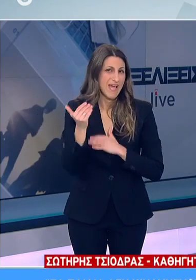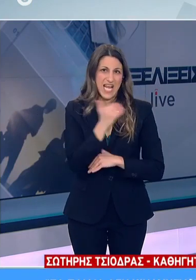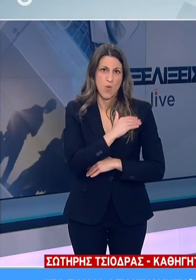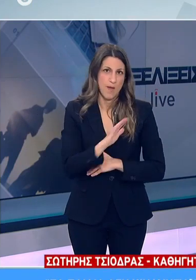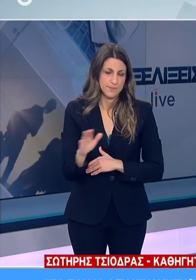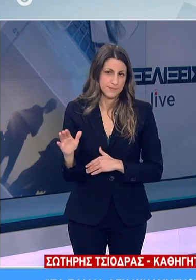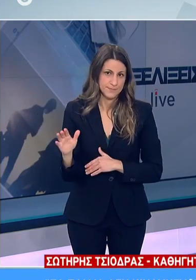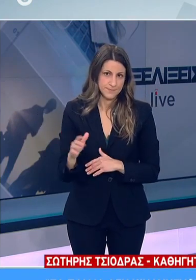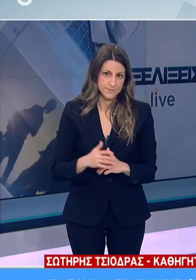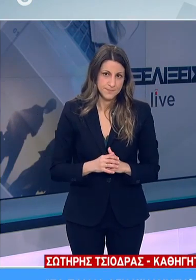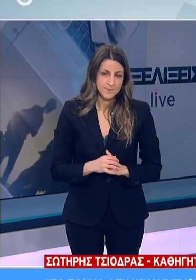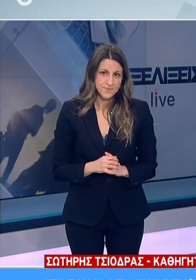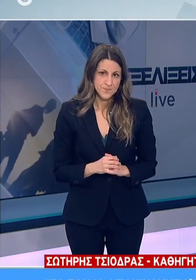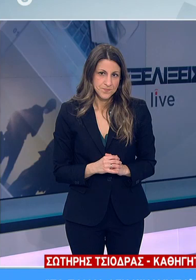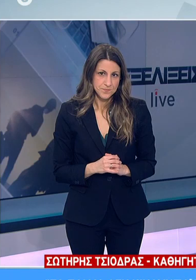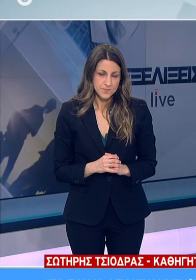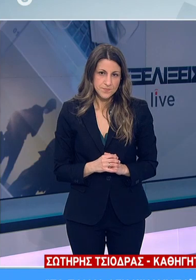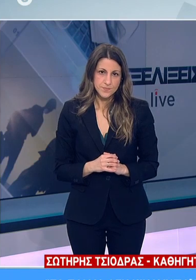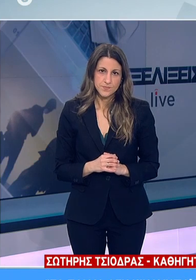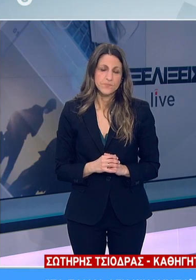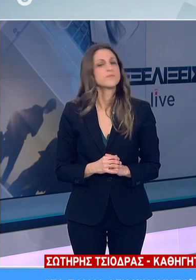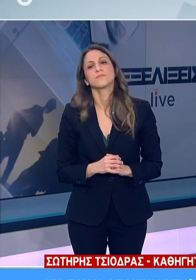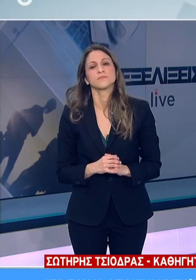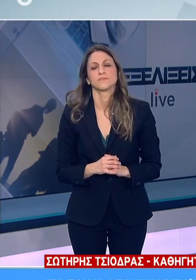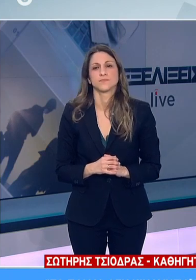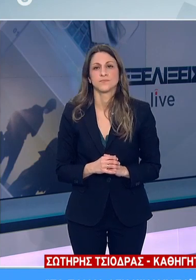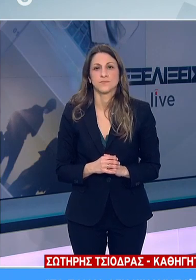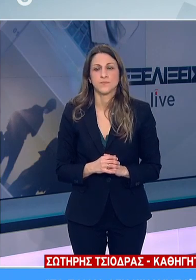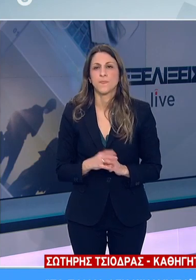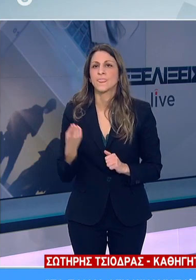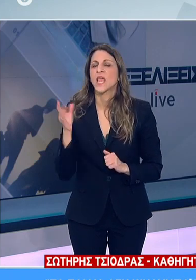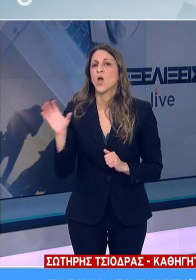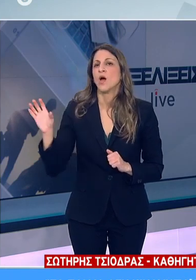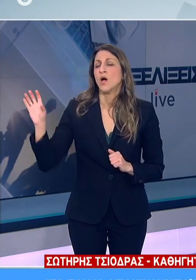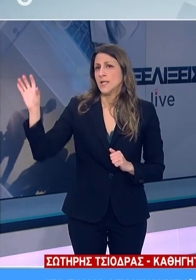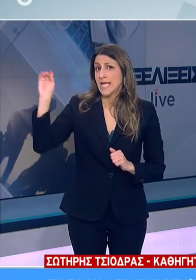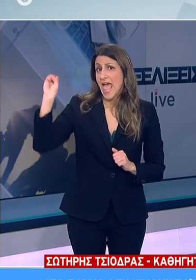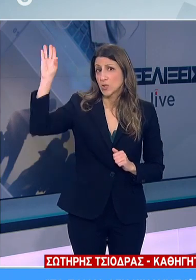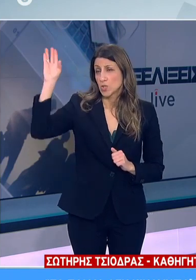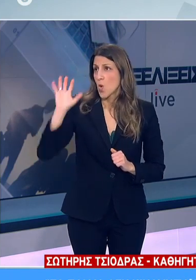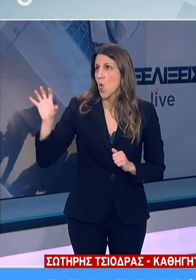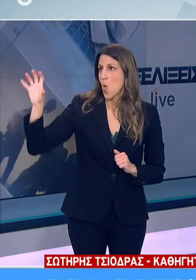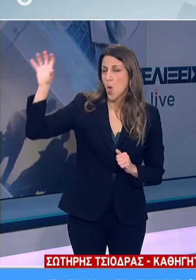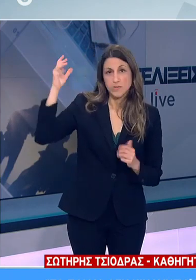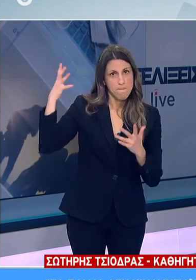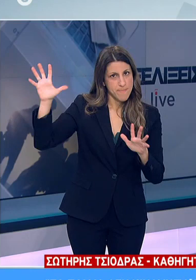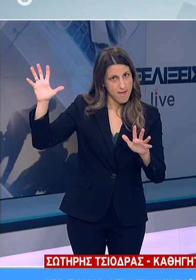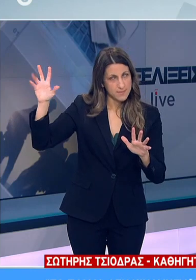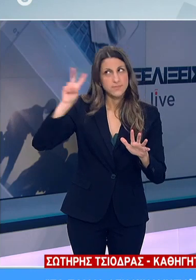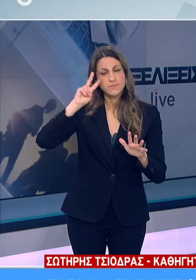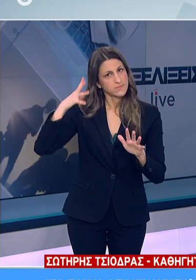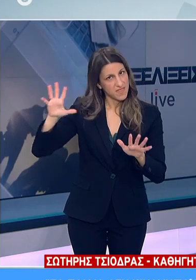Άρα, έχετε δει να έχουν υιοθετηθεί αντίστοιχες στρατηγικές σε άλλες χώρες με χειρότερους αριθμούς από τους δικούς